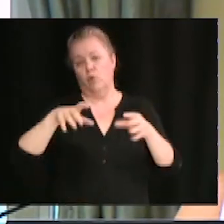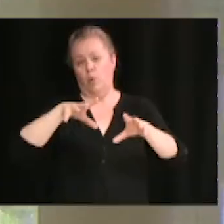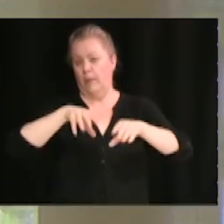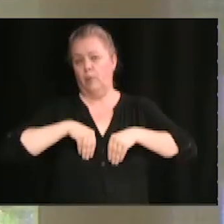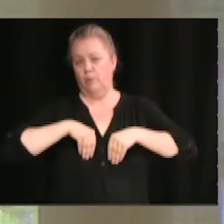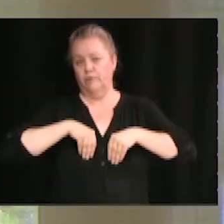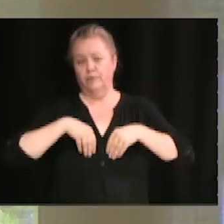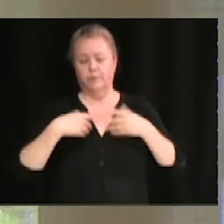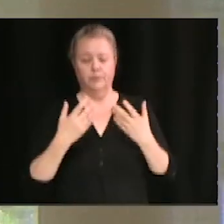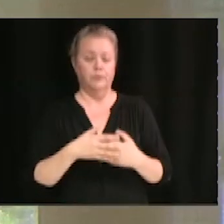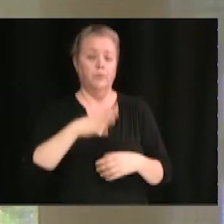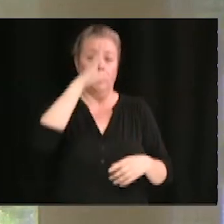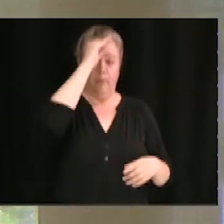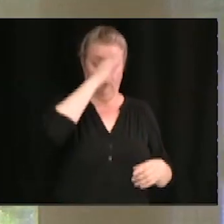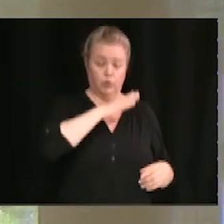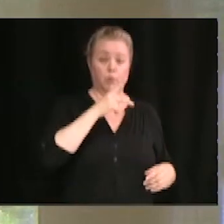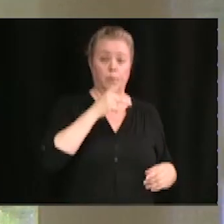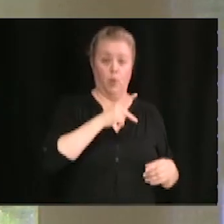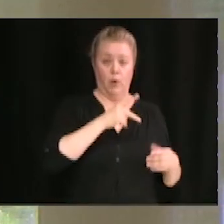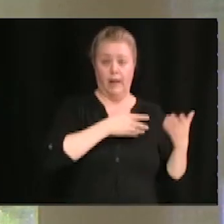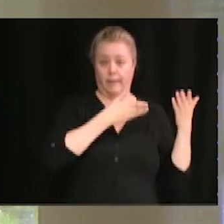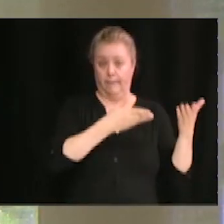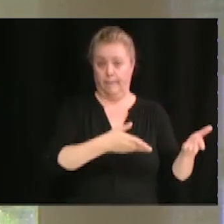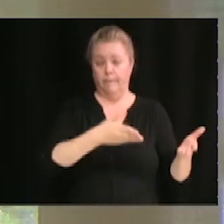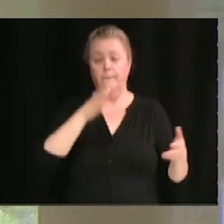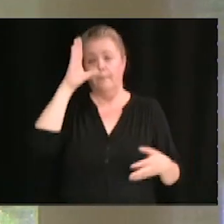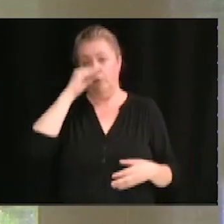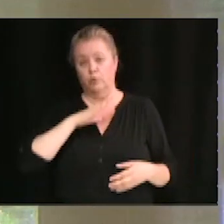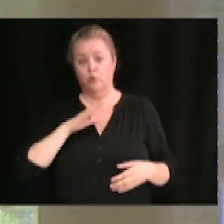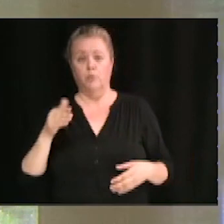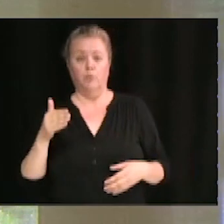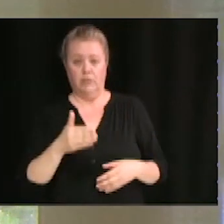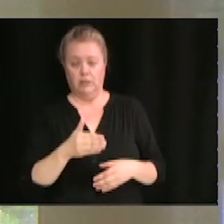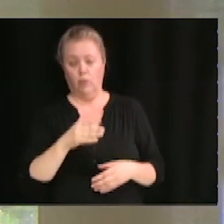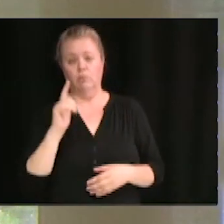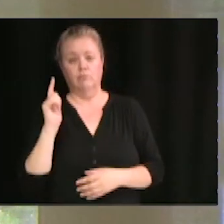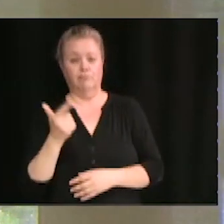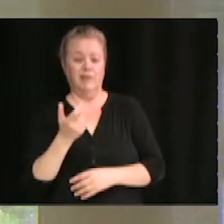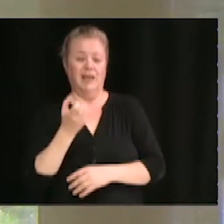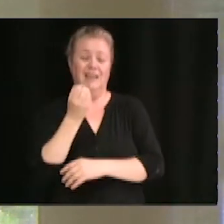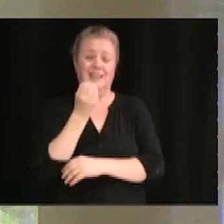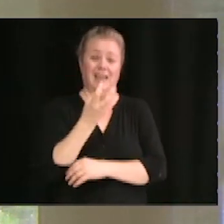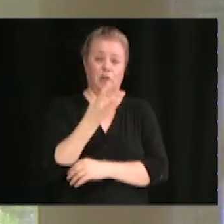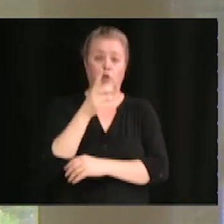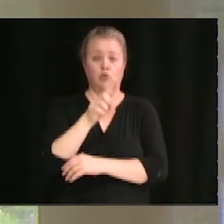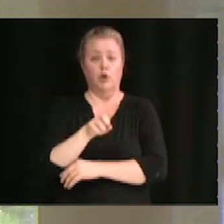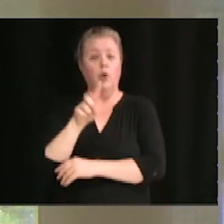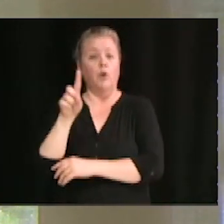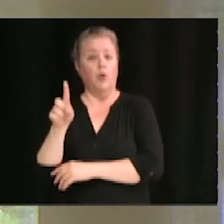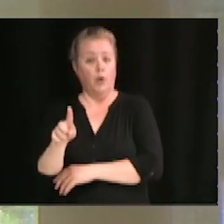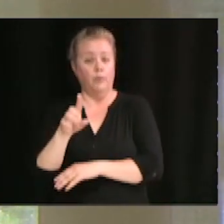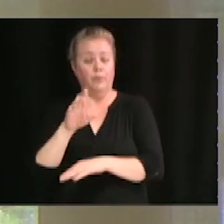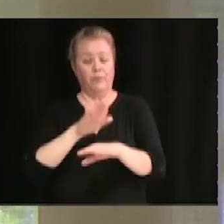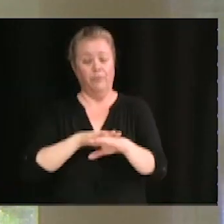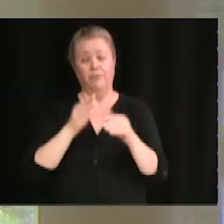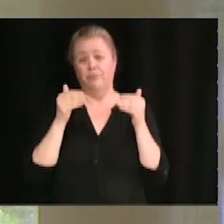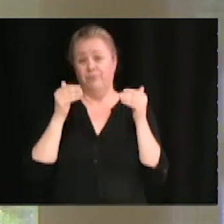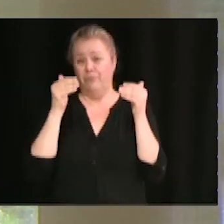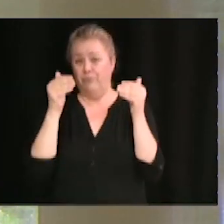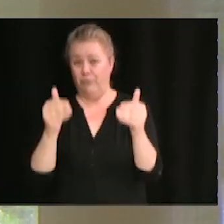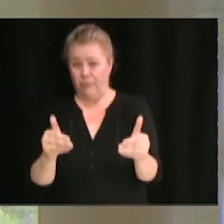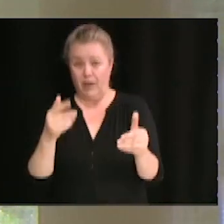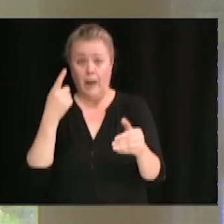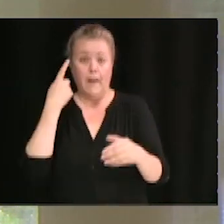J'ai M. Proulin et M. Poisson. 14.1.1. Avis de motion à être donné d'un règlement affectant l